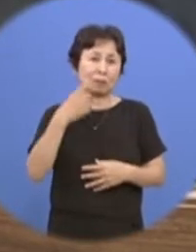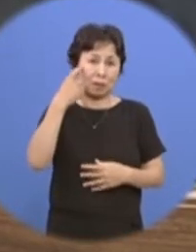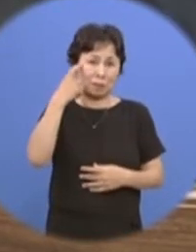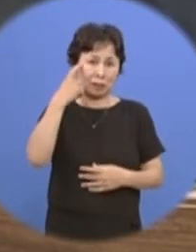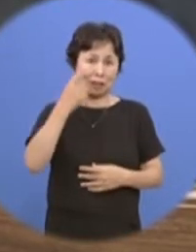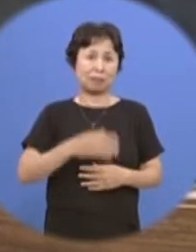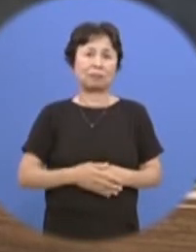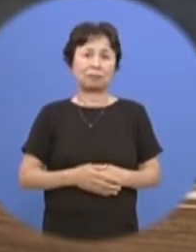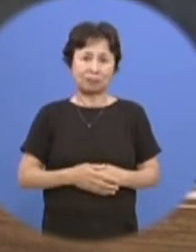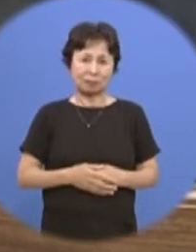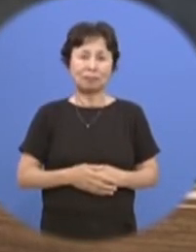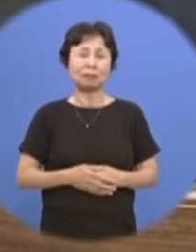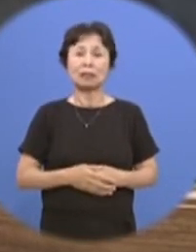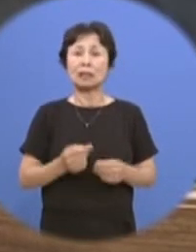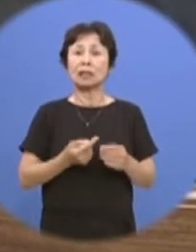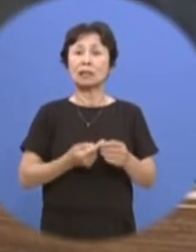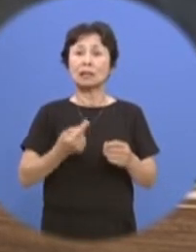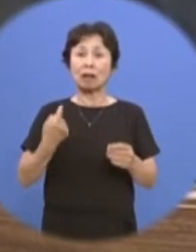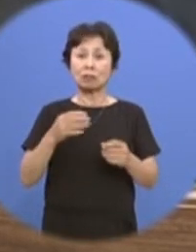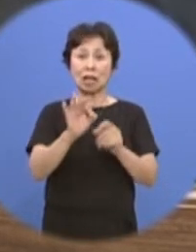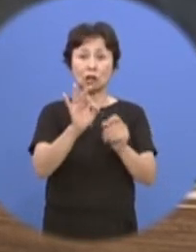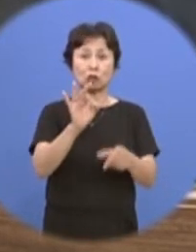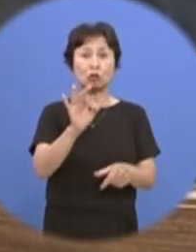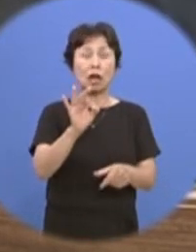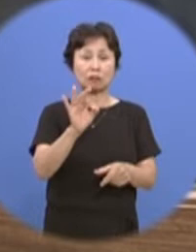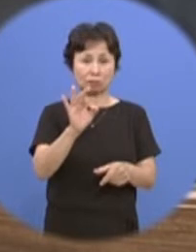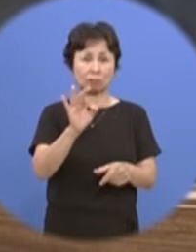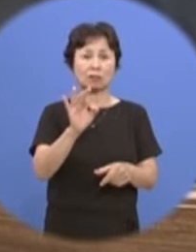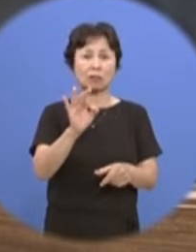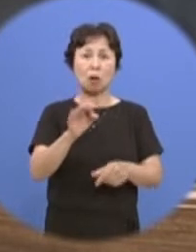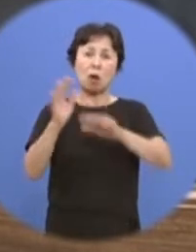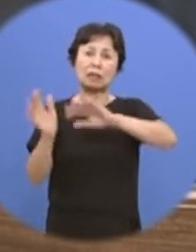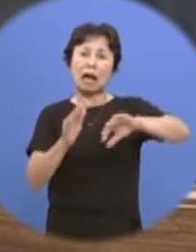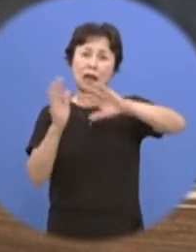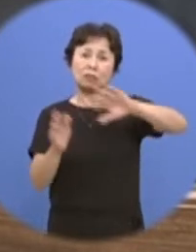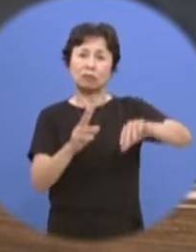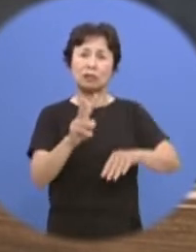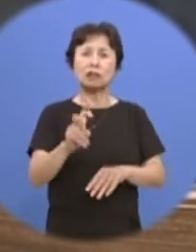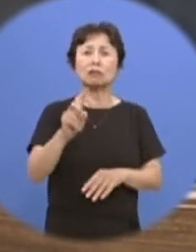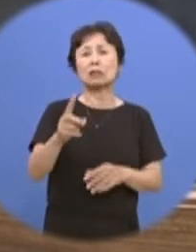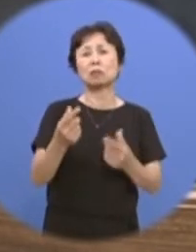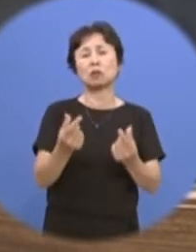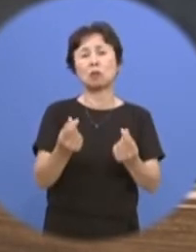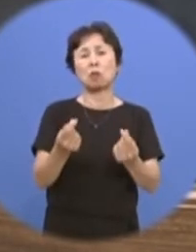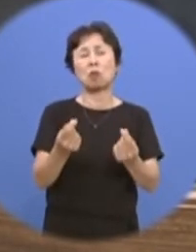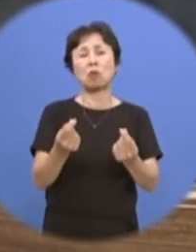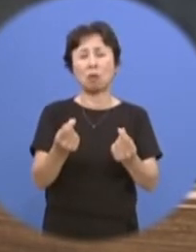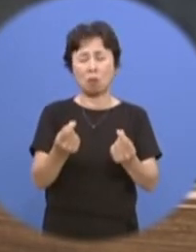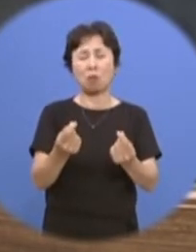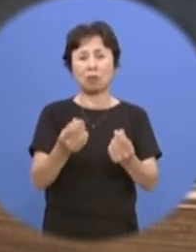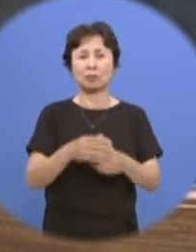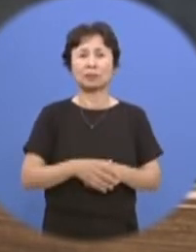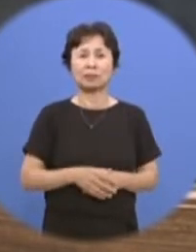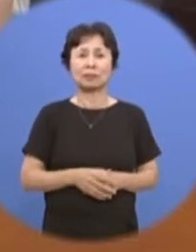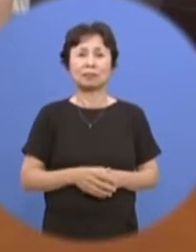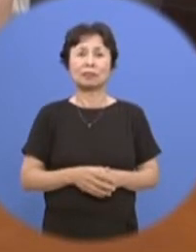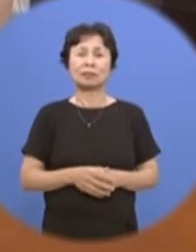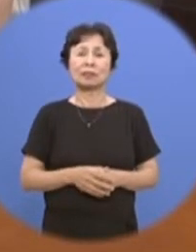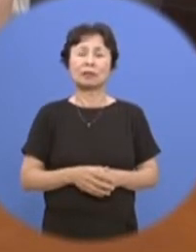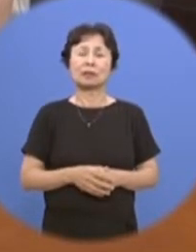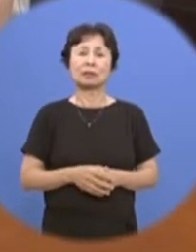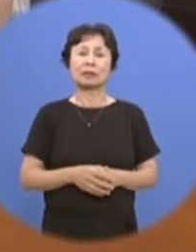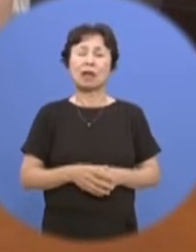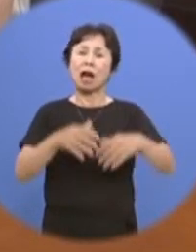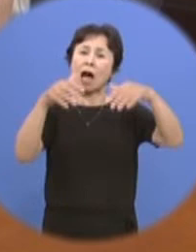この、昨年の10月 の、 台風21号も結構大きかったんですね、はい、雨としては、はい、ちょう